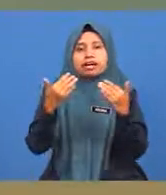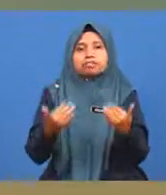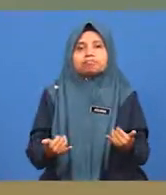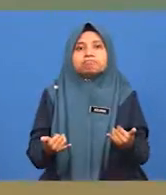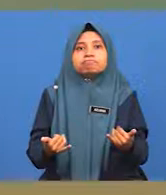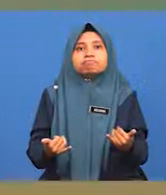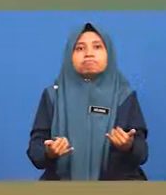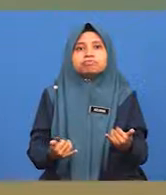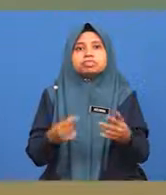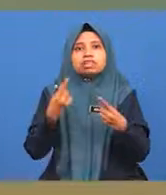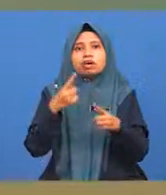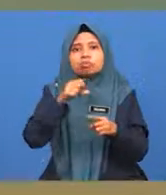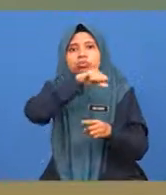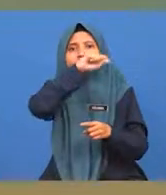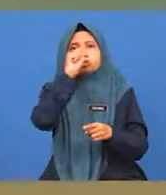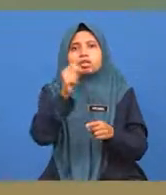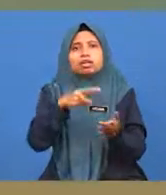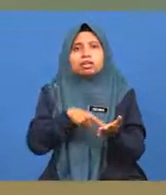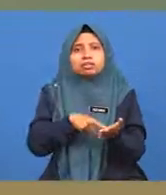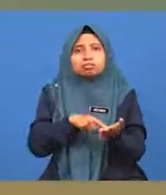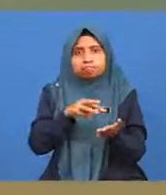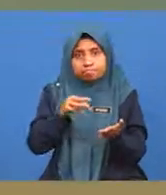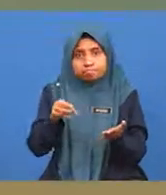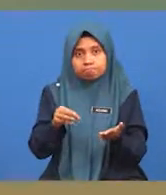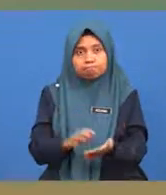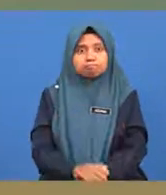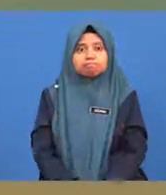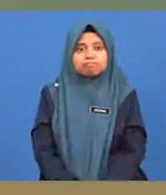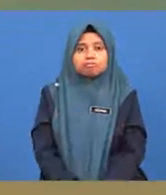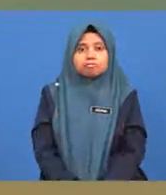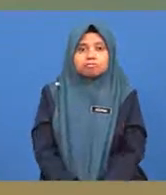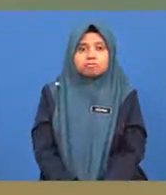Sekarang, jawab soalan ini, murid-murid.